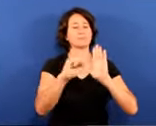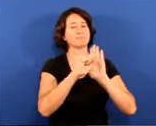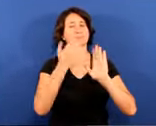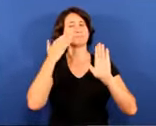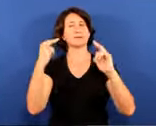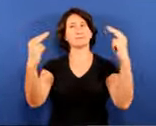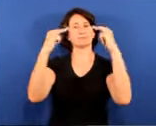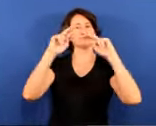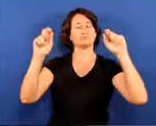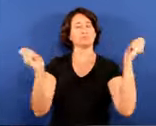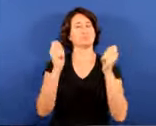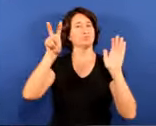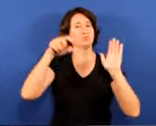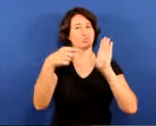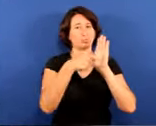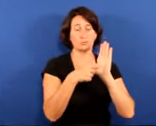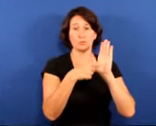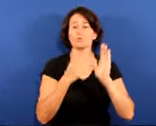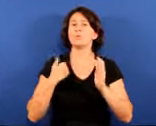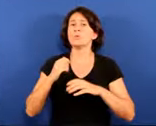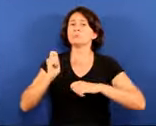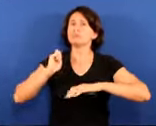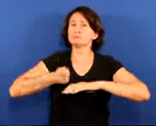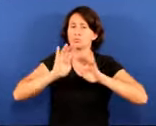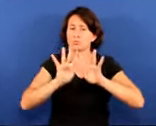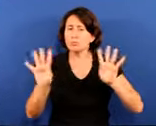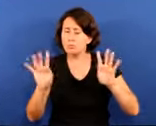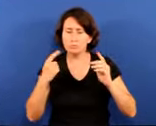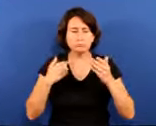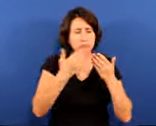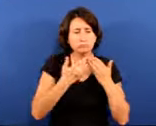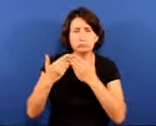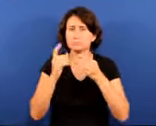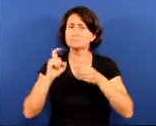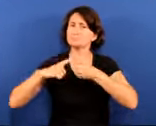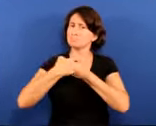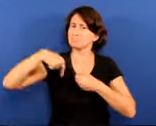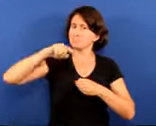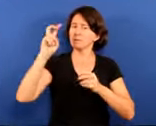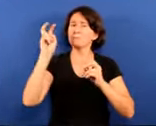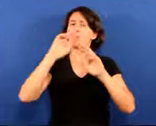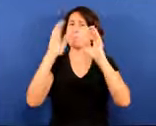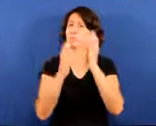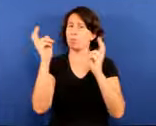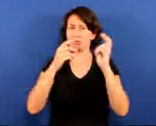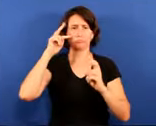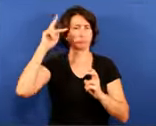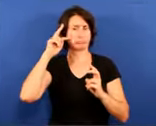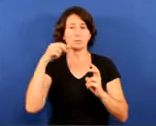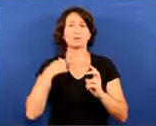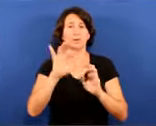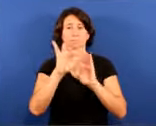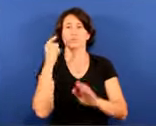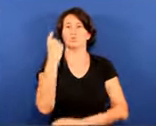Bi Basque da logotiporekin batera joango den leloa. Leloa eta logoa biak berria, paregabea eta bakarra